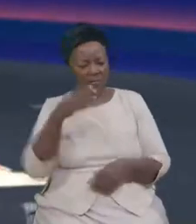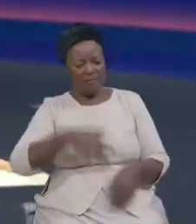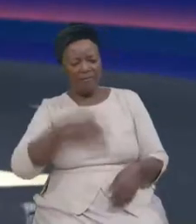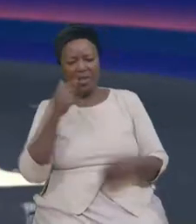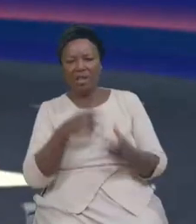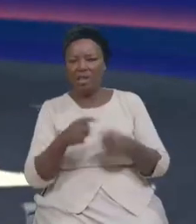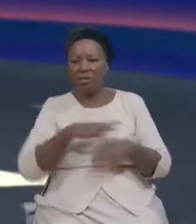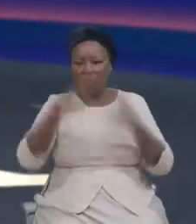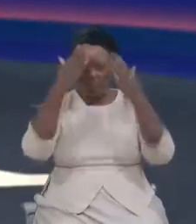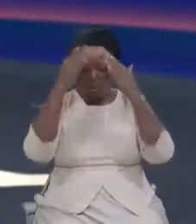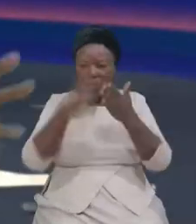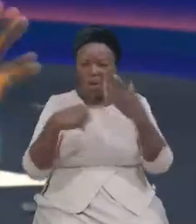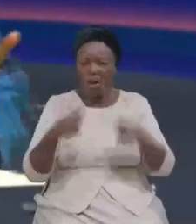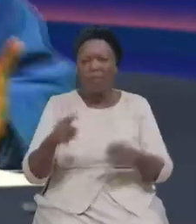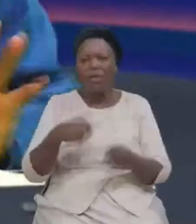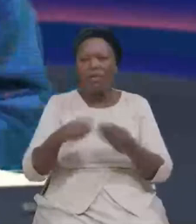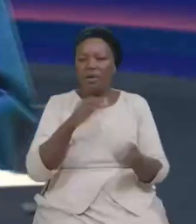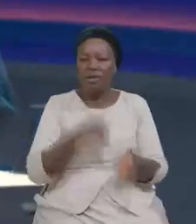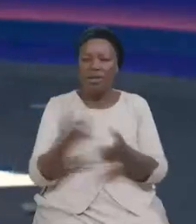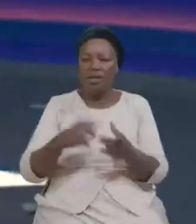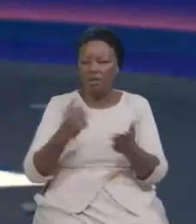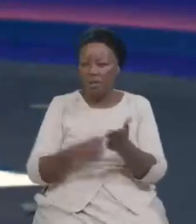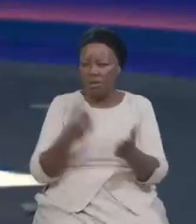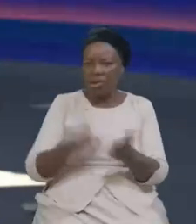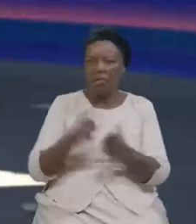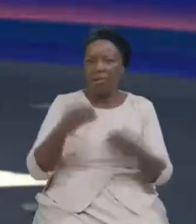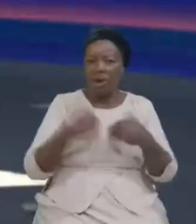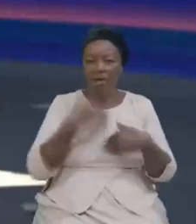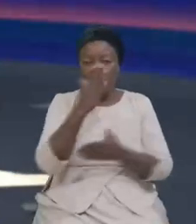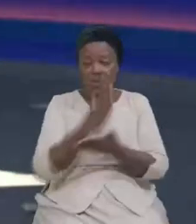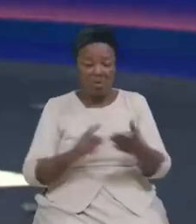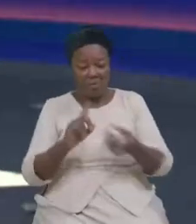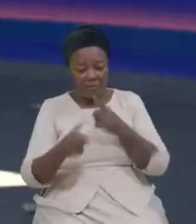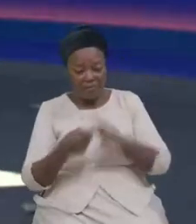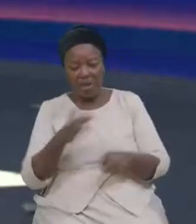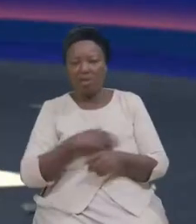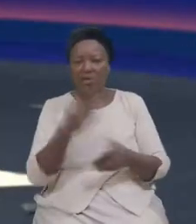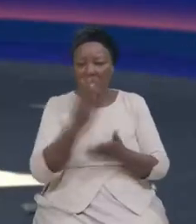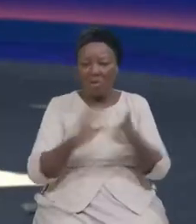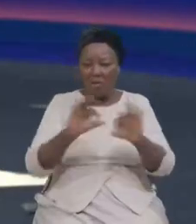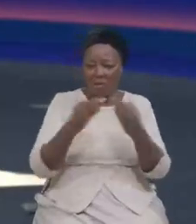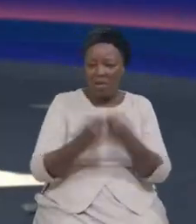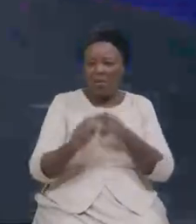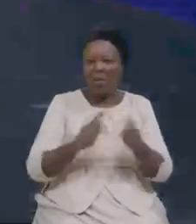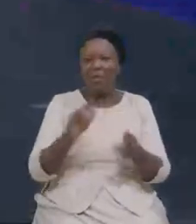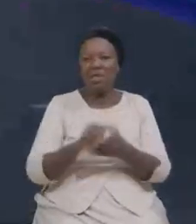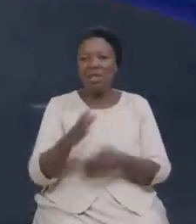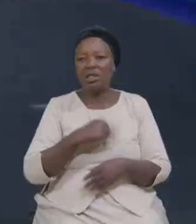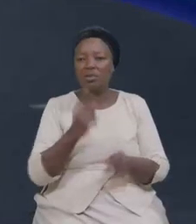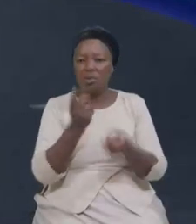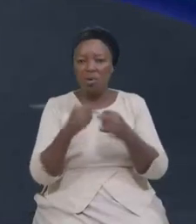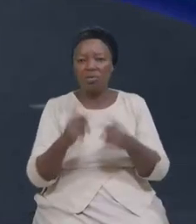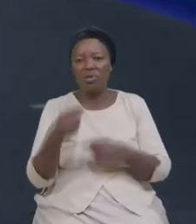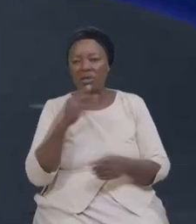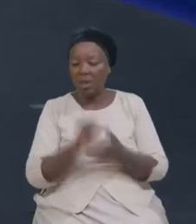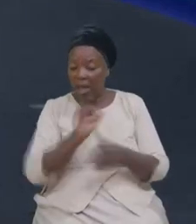contre toi et tu n'es même pas informé, parfois, tu as des parents, mais lorsque derrière vient te dire: ah, oh, j'ai une information pour toi,